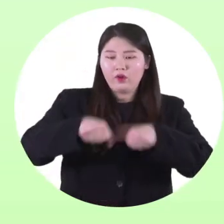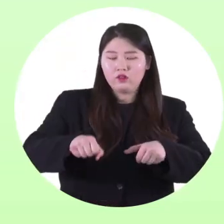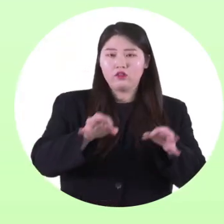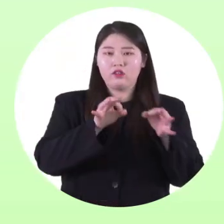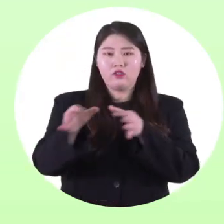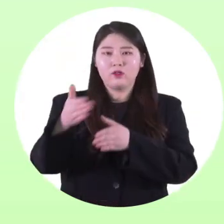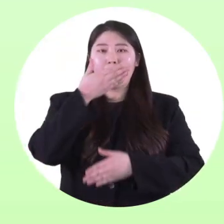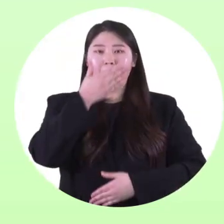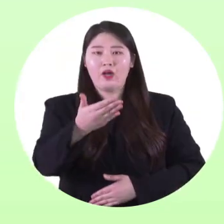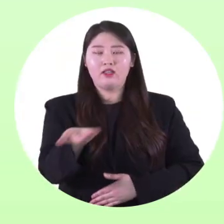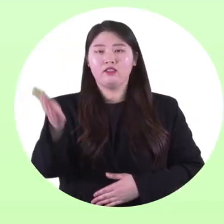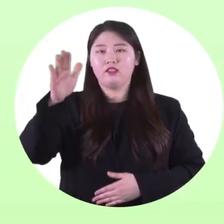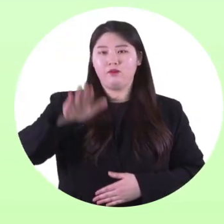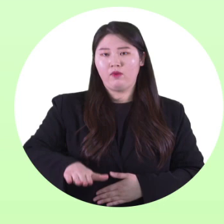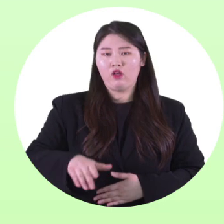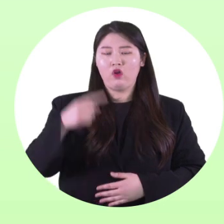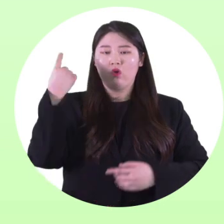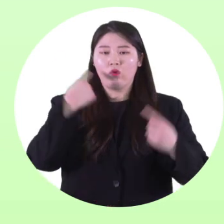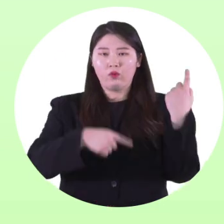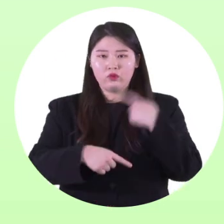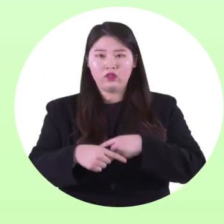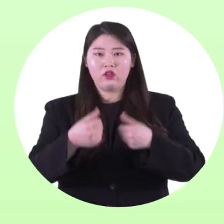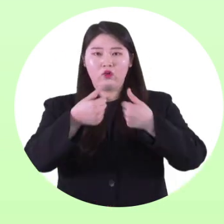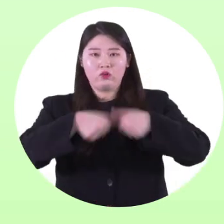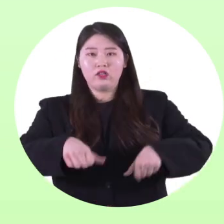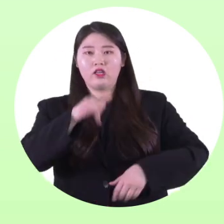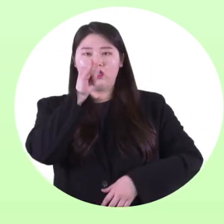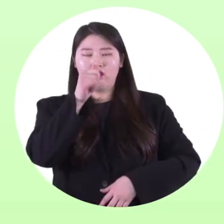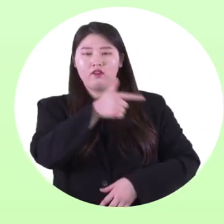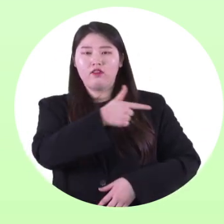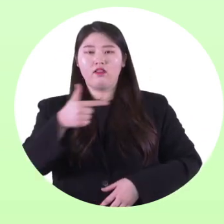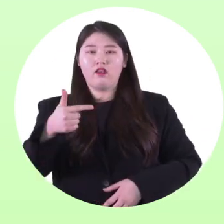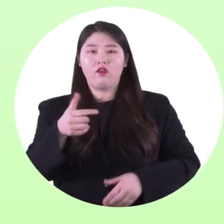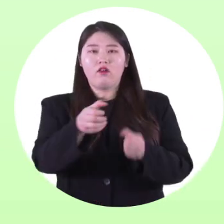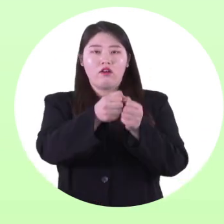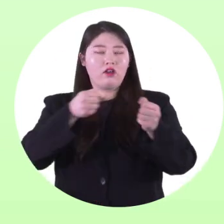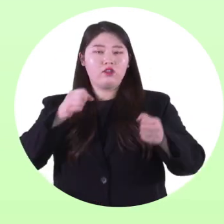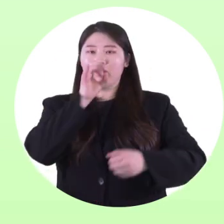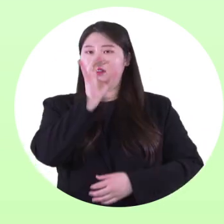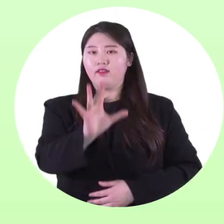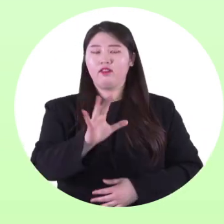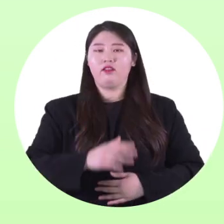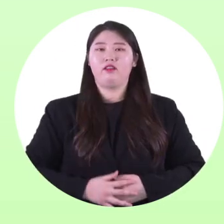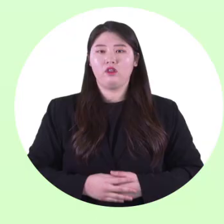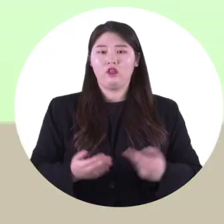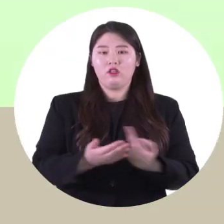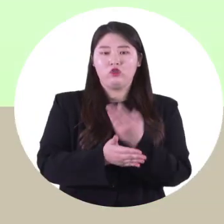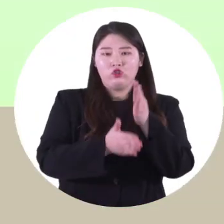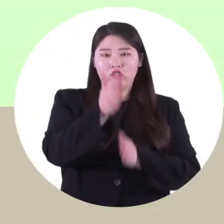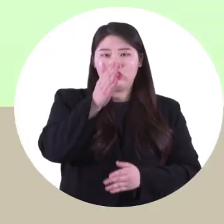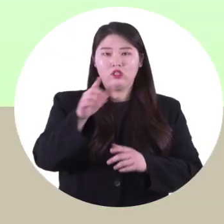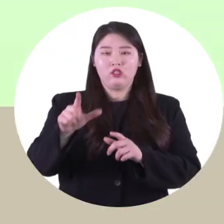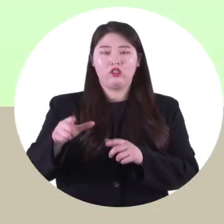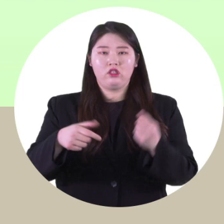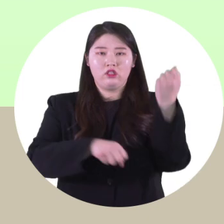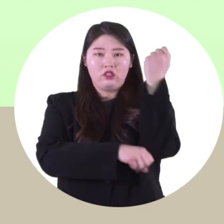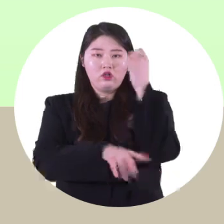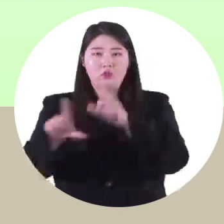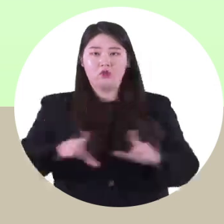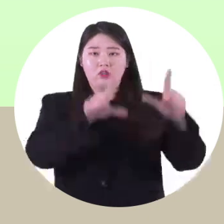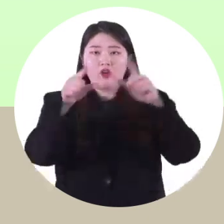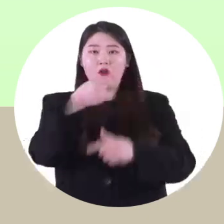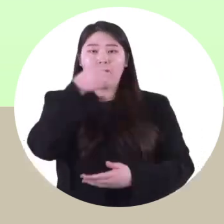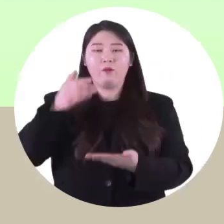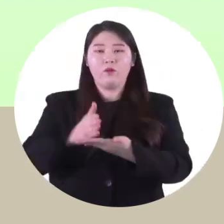옷은 가능하지만 고장나거나 깨지거나 대형 가구들은 안 돼요. 제주시